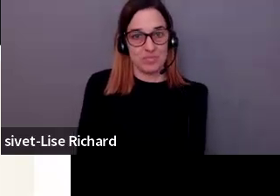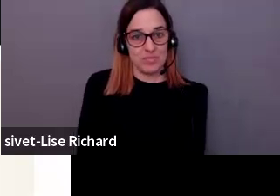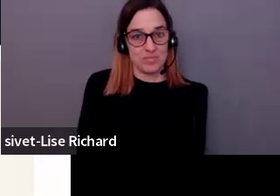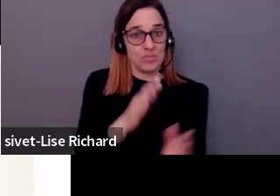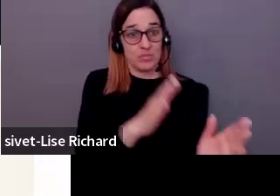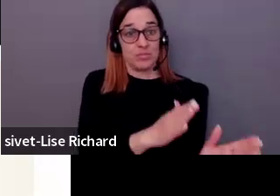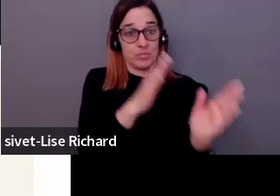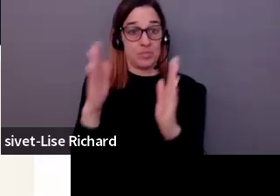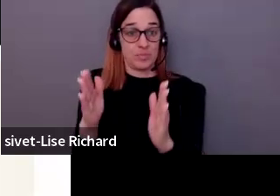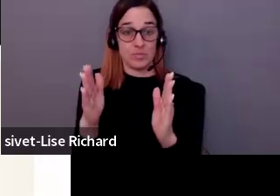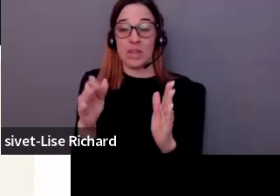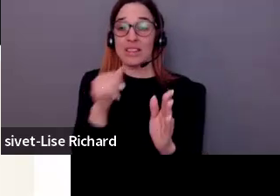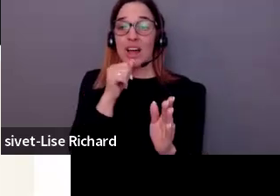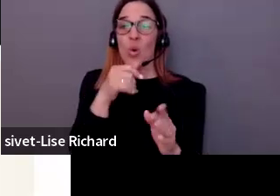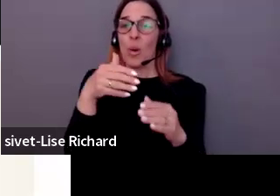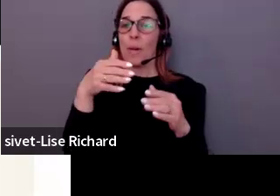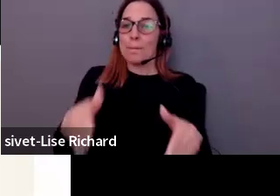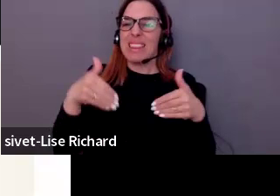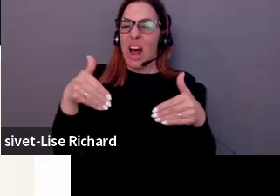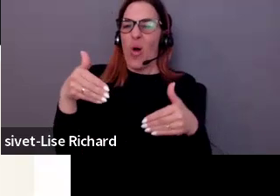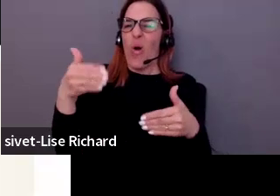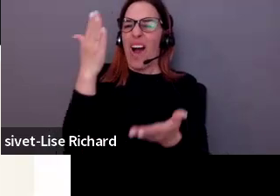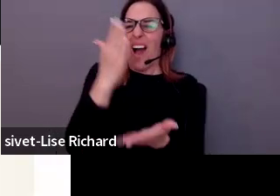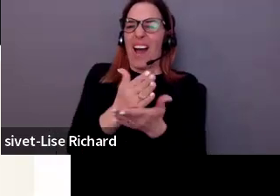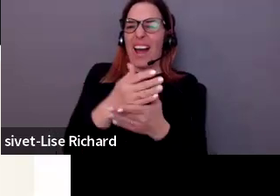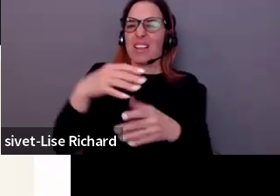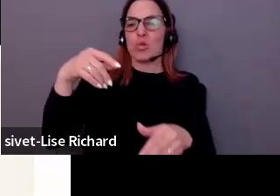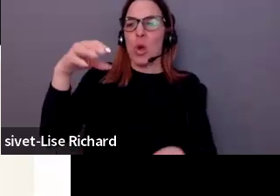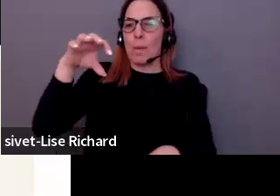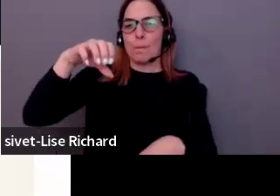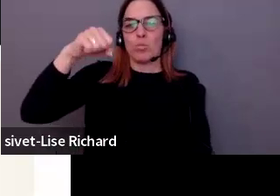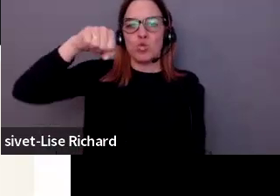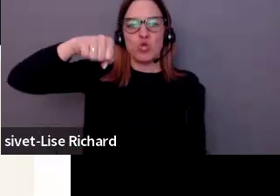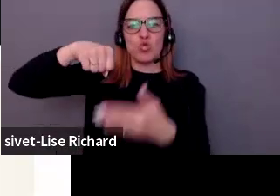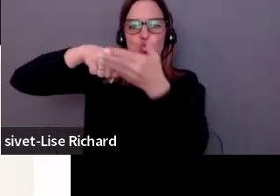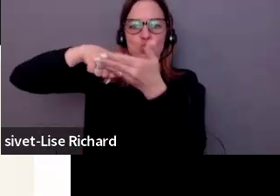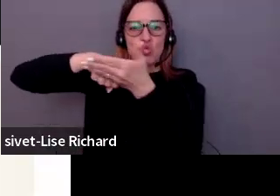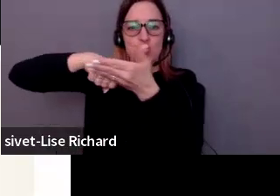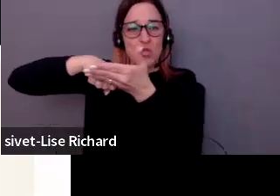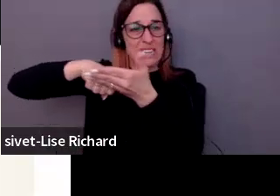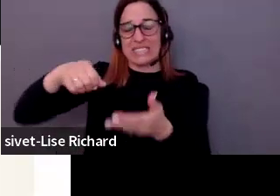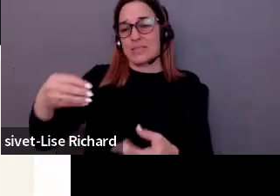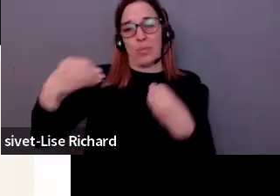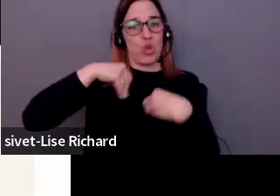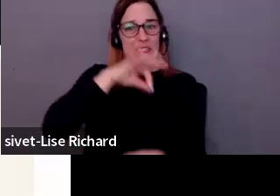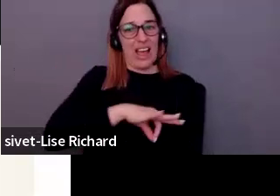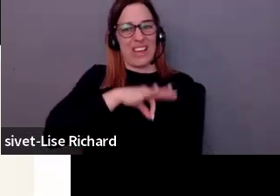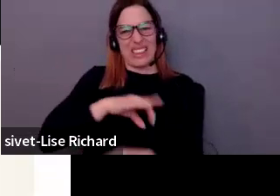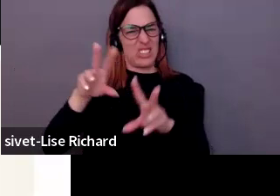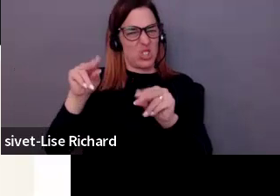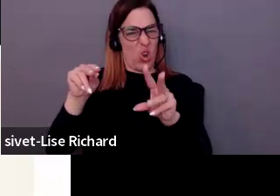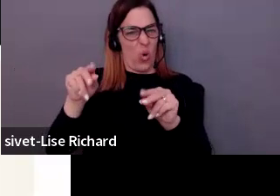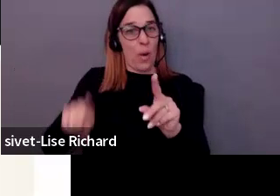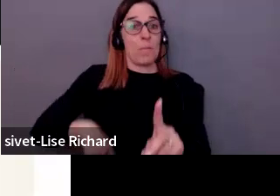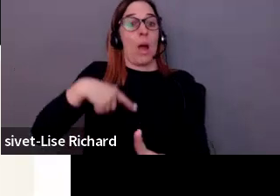Notre pantalon court, comme je parlais, qui arrête au niveau du genou, ça ne vient pas avantager cette silhouette-là, en plus qu'on l'a